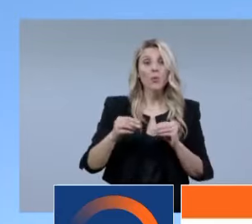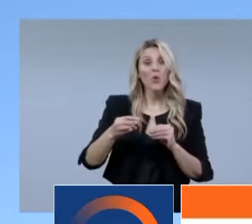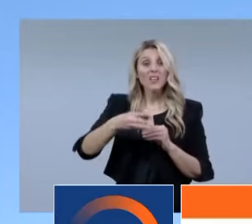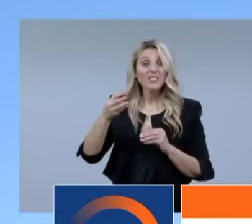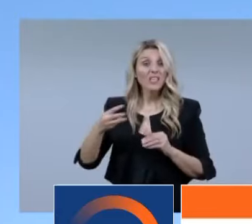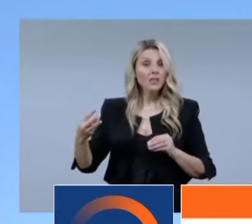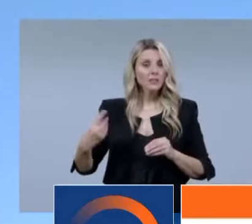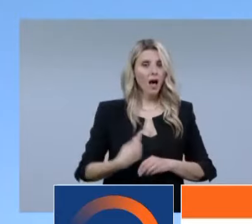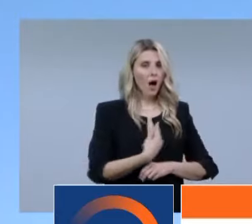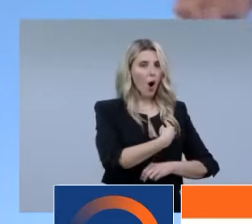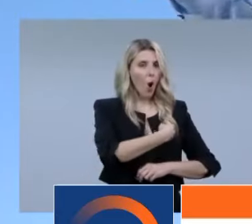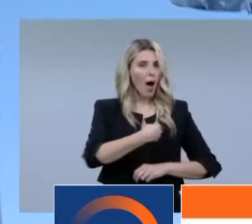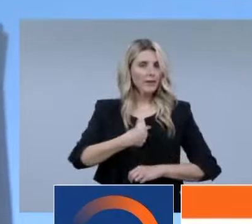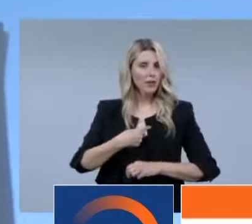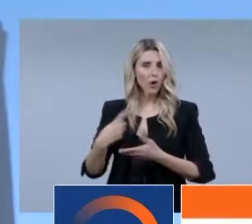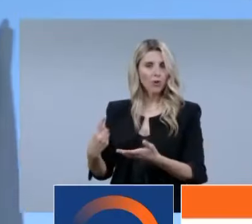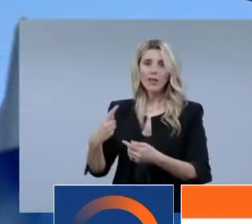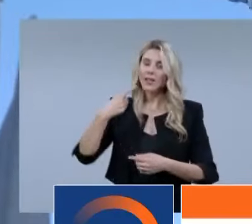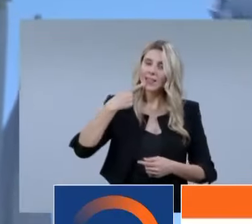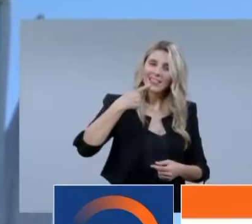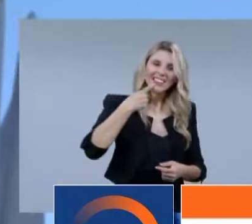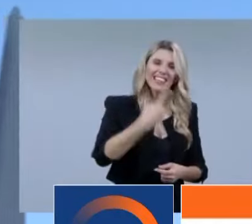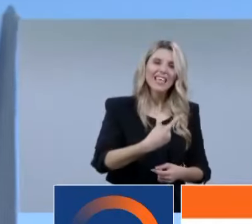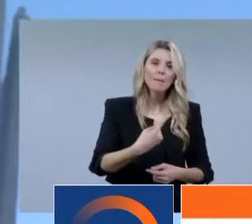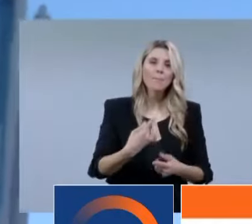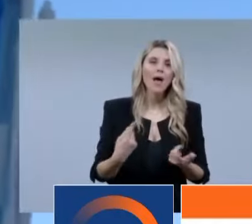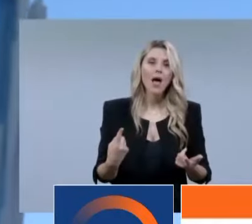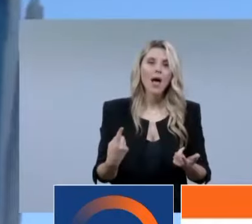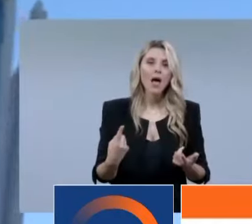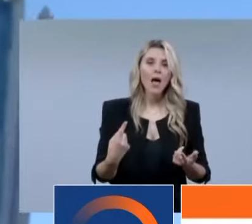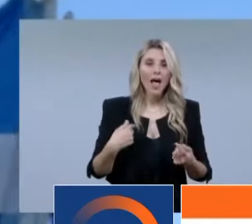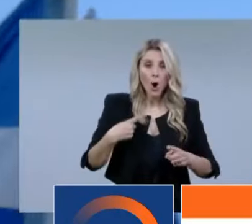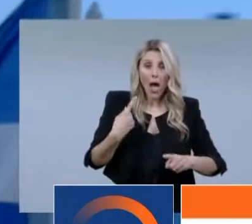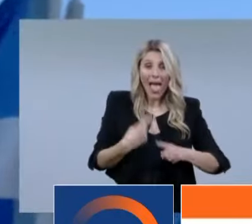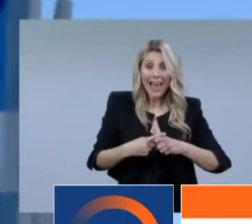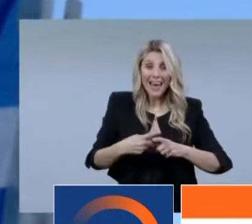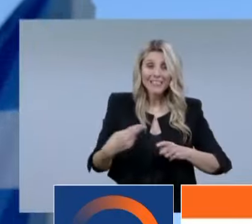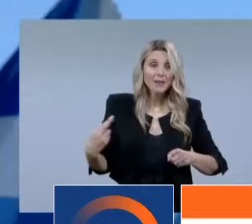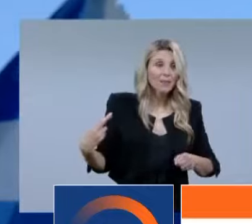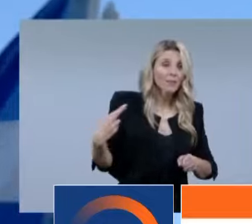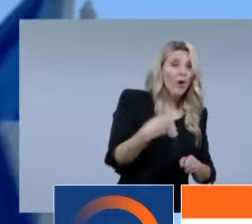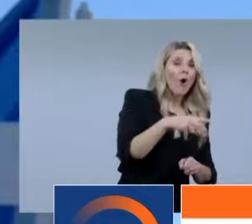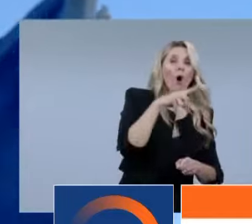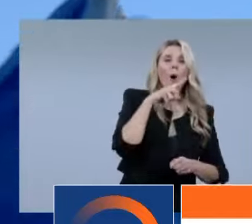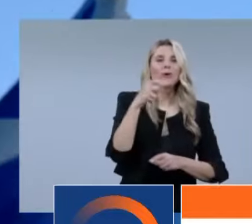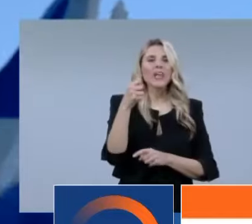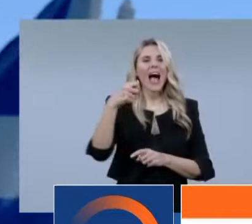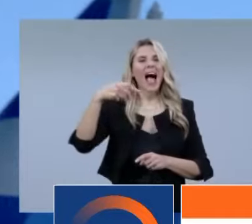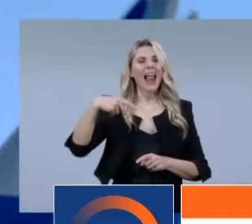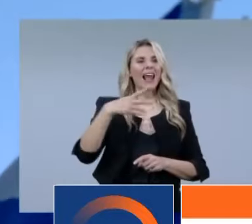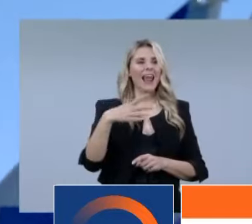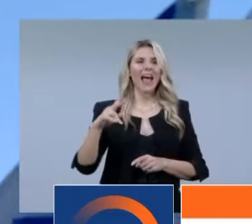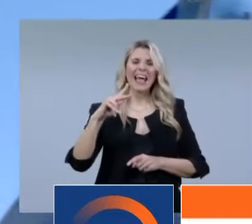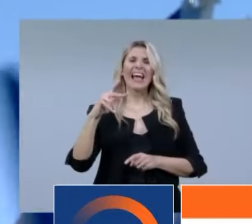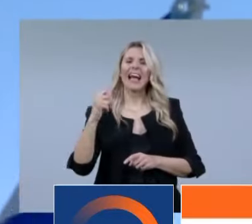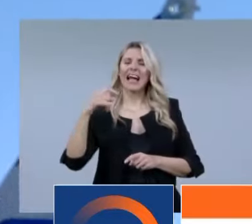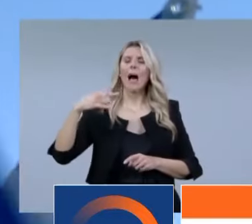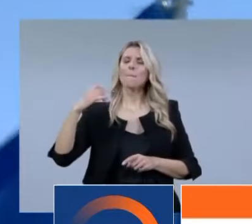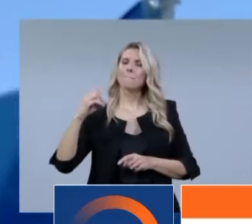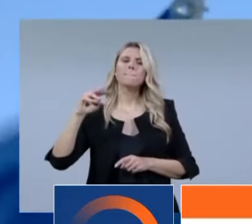οποίος είχε το θράσος να με αποκαλέσει εδώ από αυτή την πόλη, να αποκαλέσει τον Έλληνα πρωθυπουργό Αλ Καπόνε και μετά να μην τολμήσει